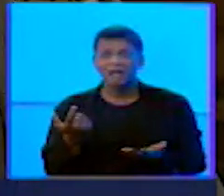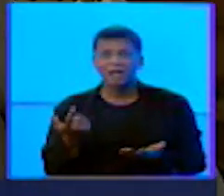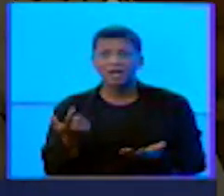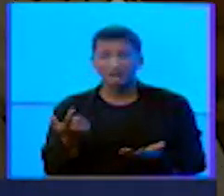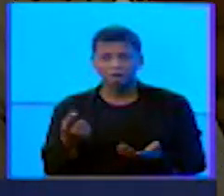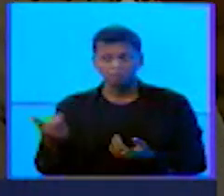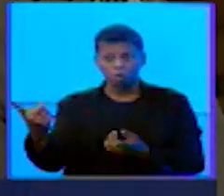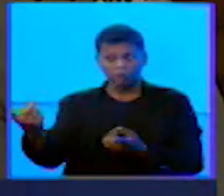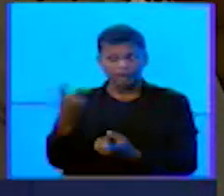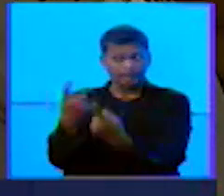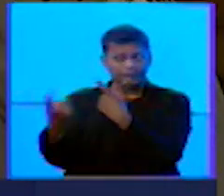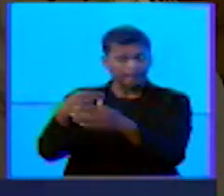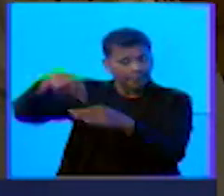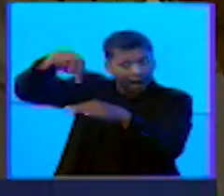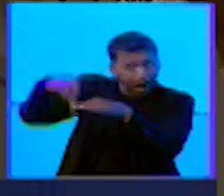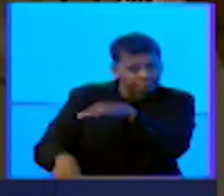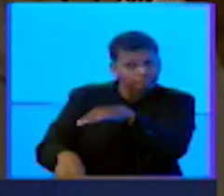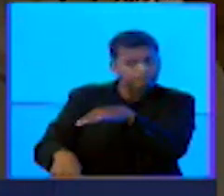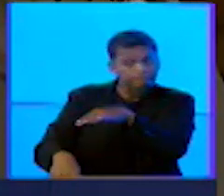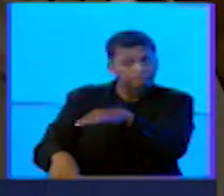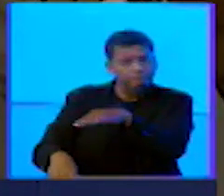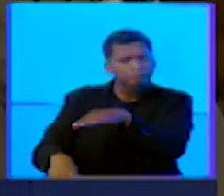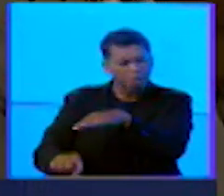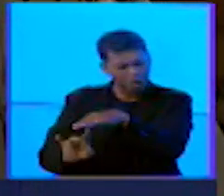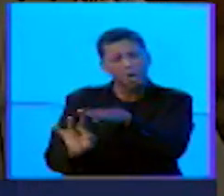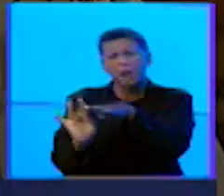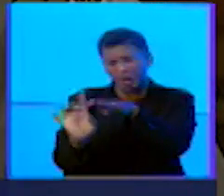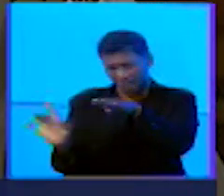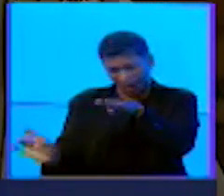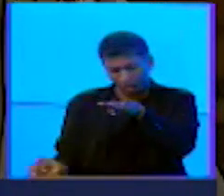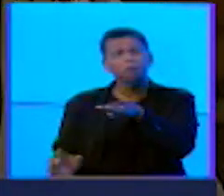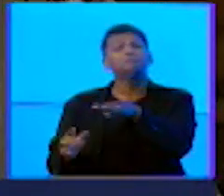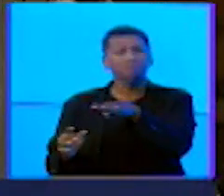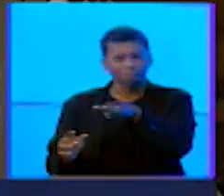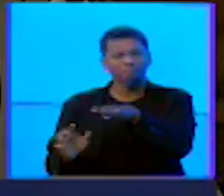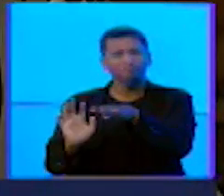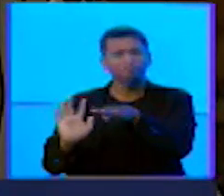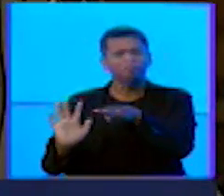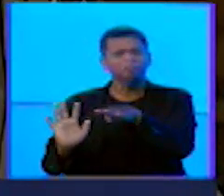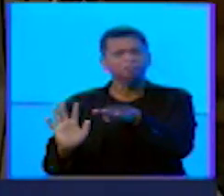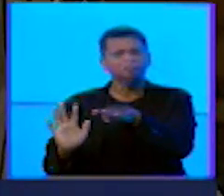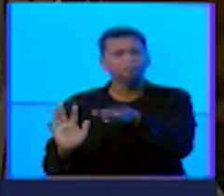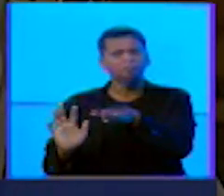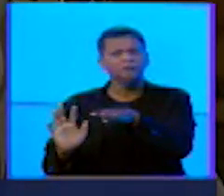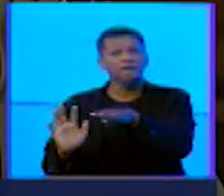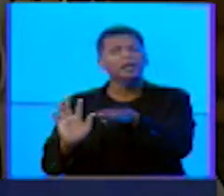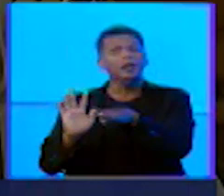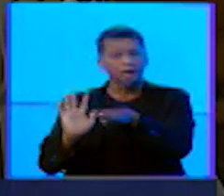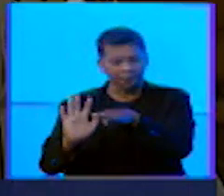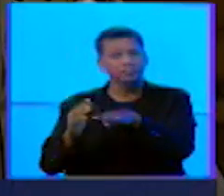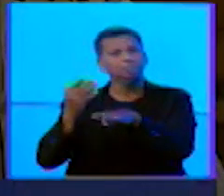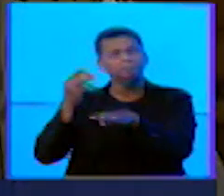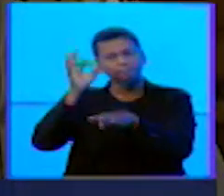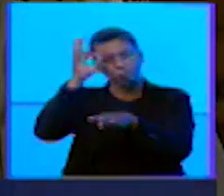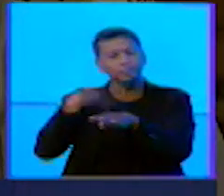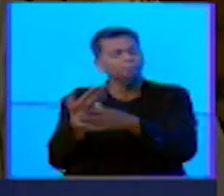pertanyaan, klarifikasi dan lain-lain biar nanti menjadi bagian dari pihak Polda Metro